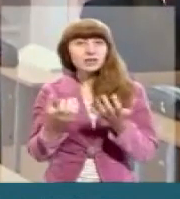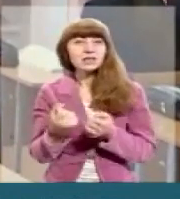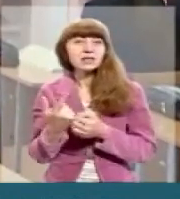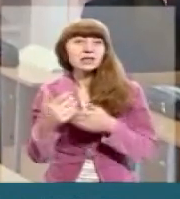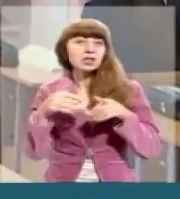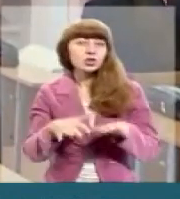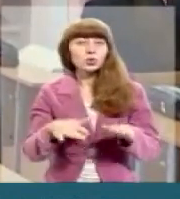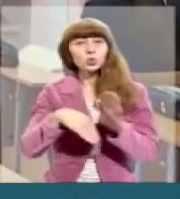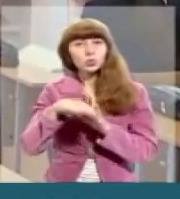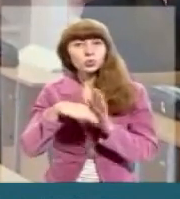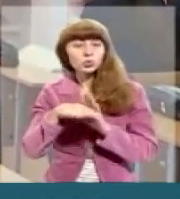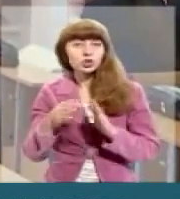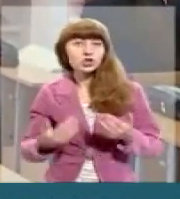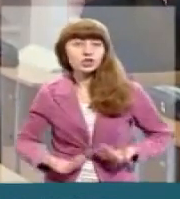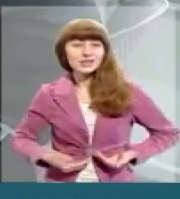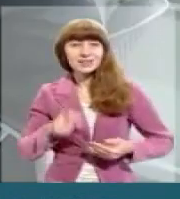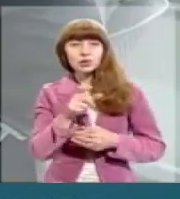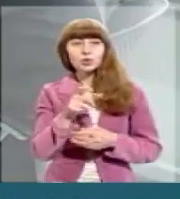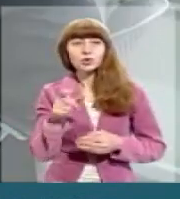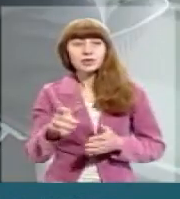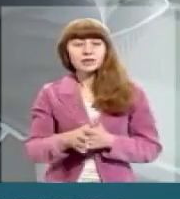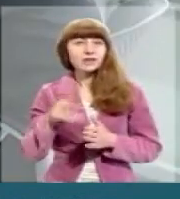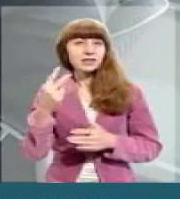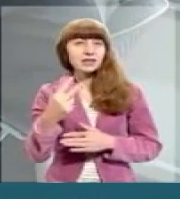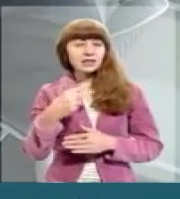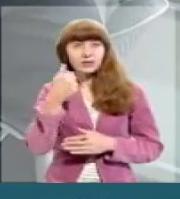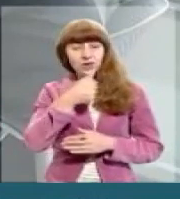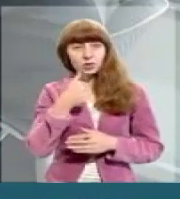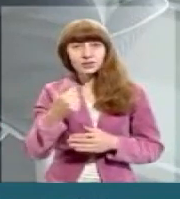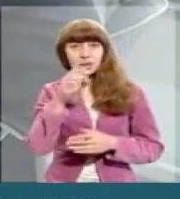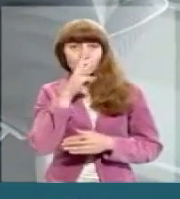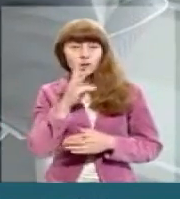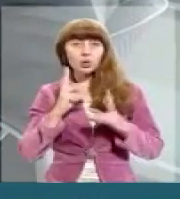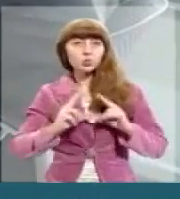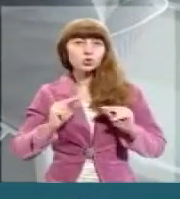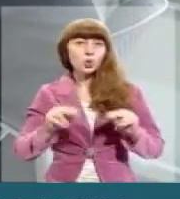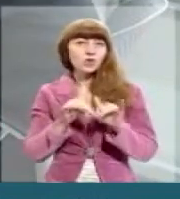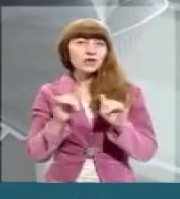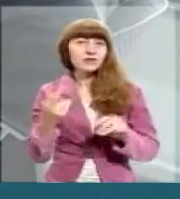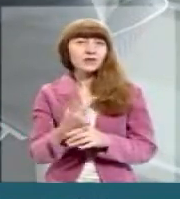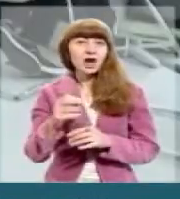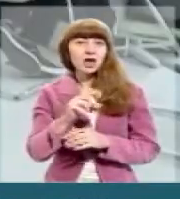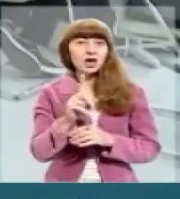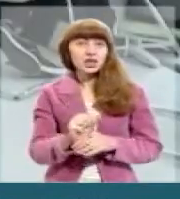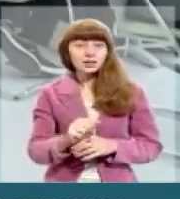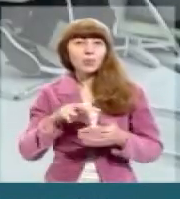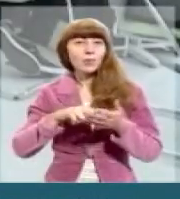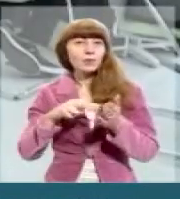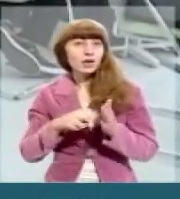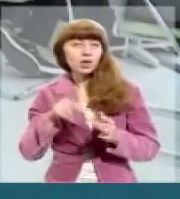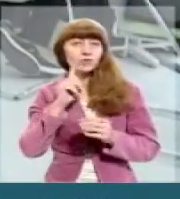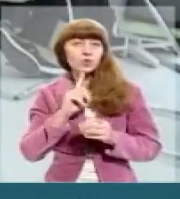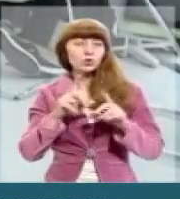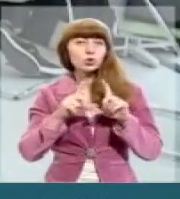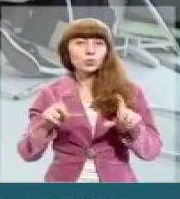мер, позволяющих улучшить благосостояние граждан. Так, с 2020 года заработная плата учителей выросла в два раза. В рамках проекта